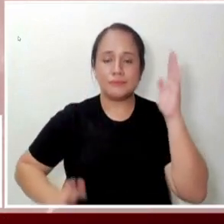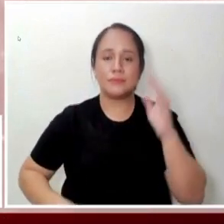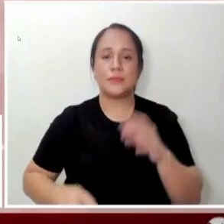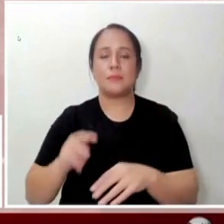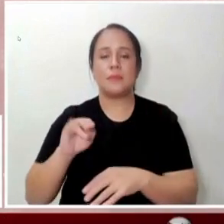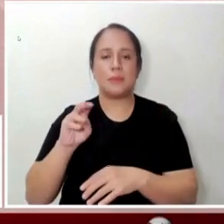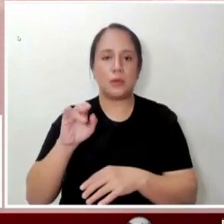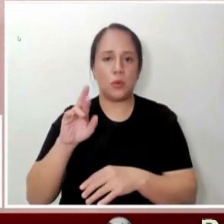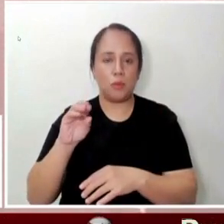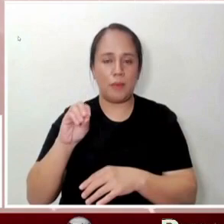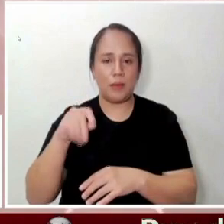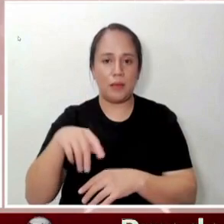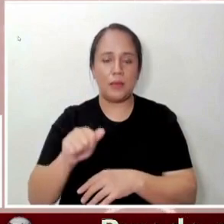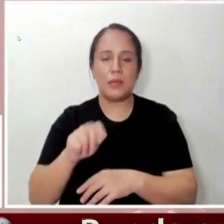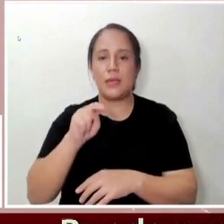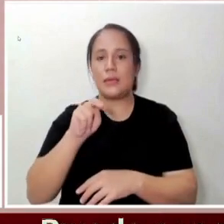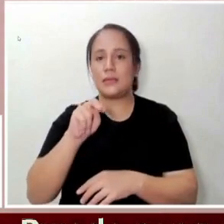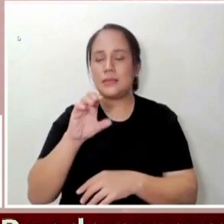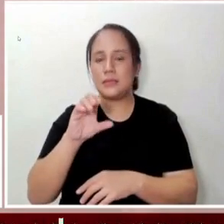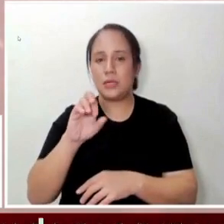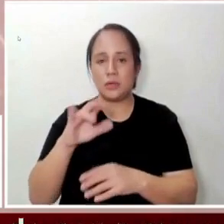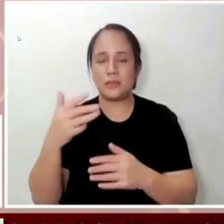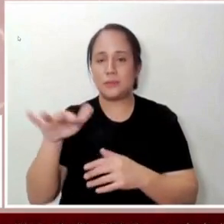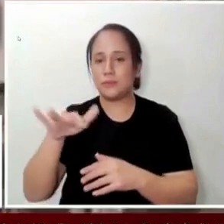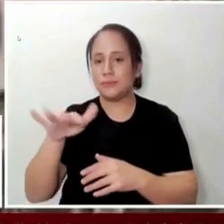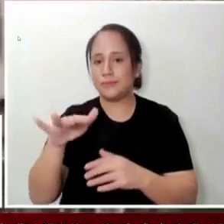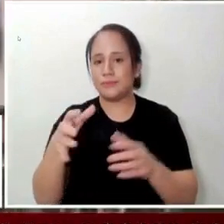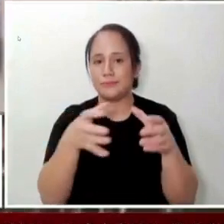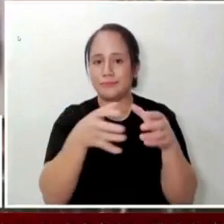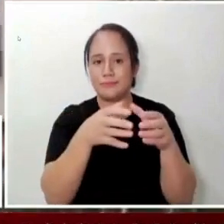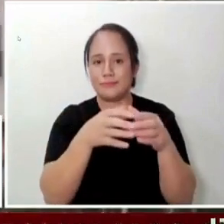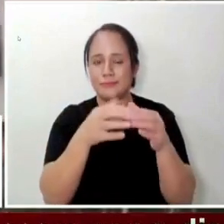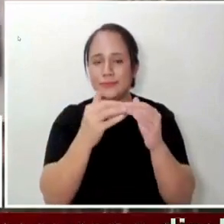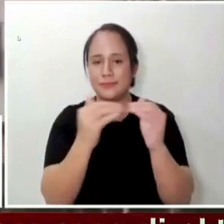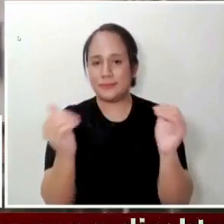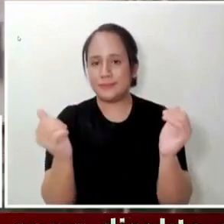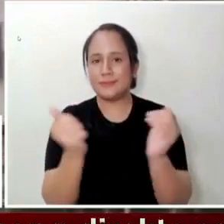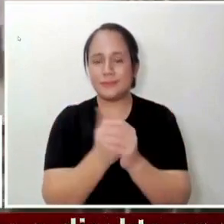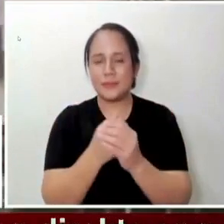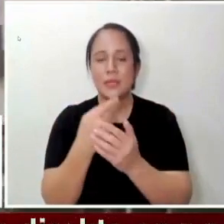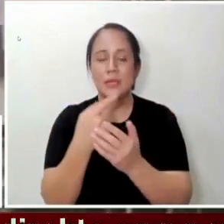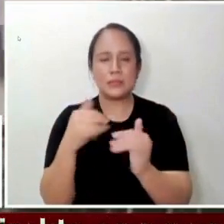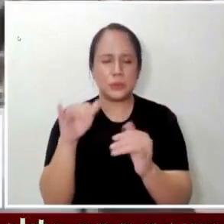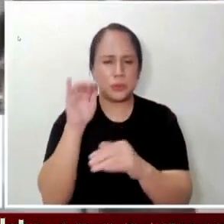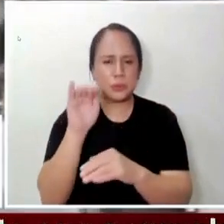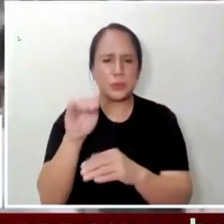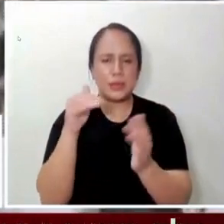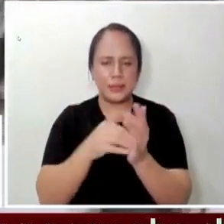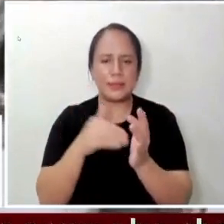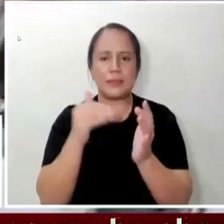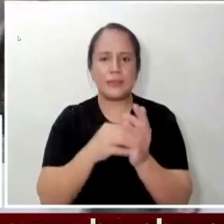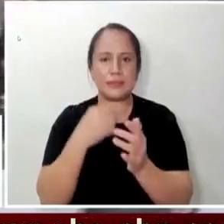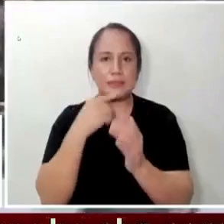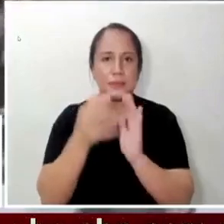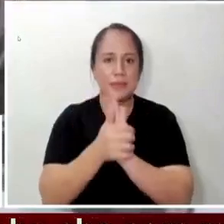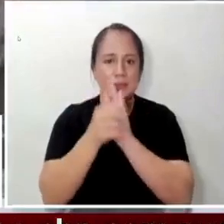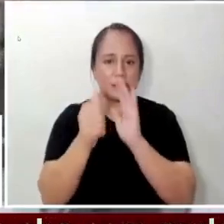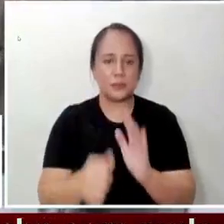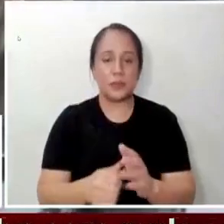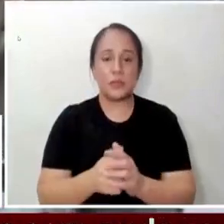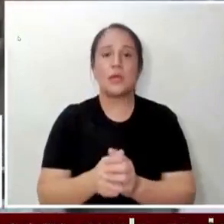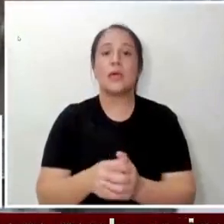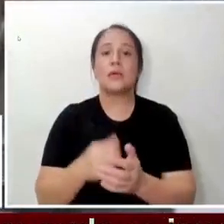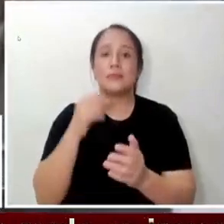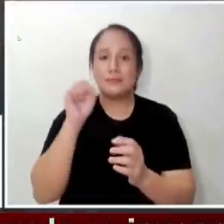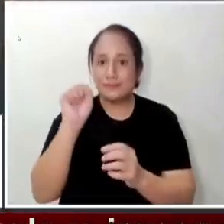at NCR na moderate ang risk classification. Pero paulit-ulit na paalala ng mga eksperto, kahit bumababa ang